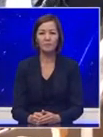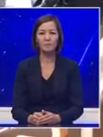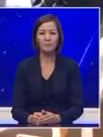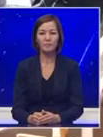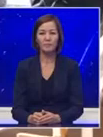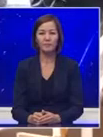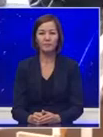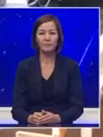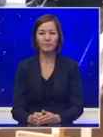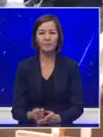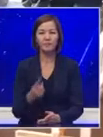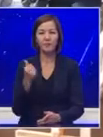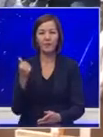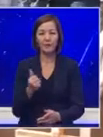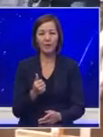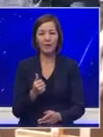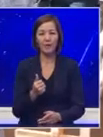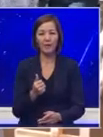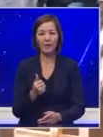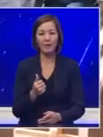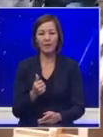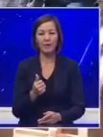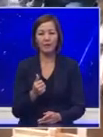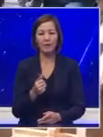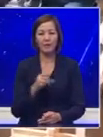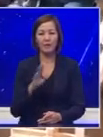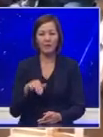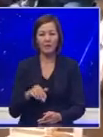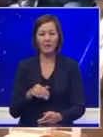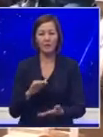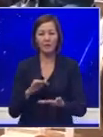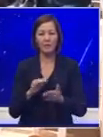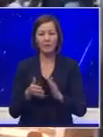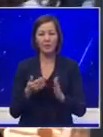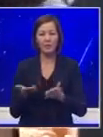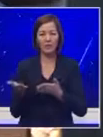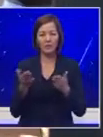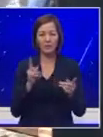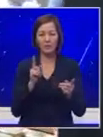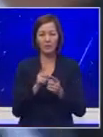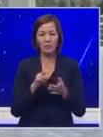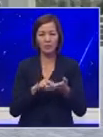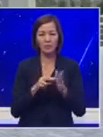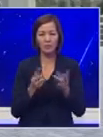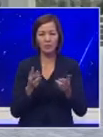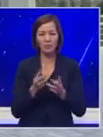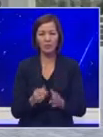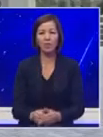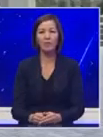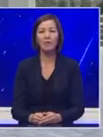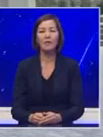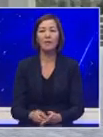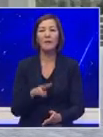программу сделаем по развитию именно этой очень перспективно. Хорошо? Сейчас.